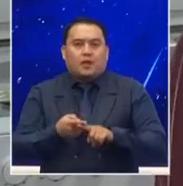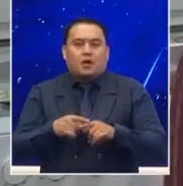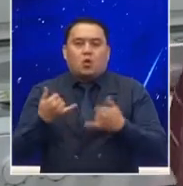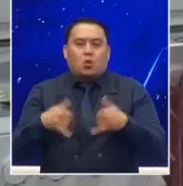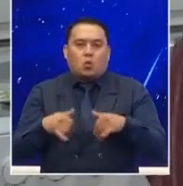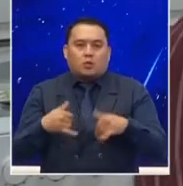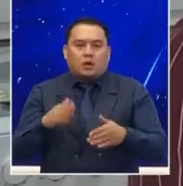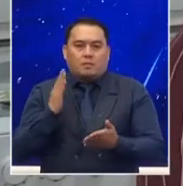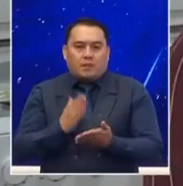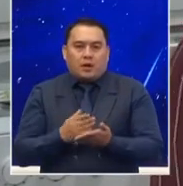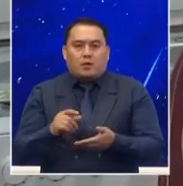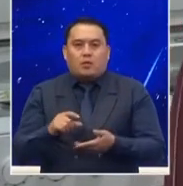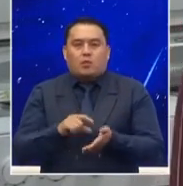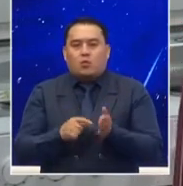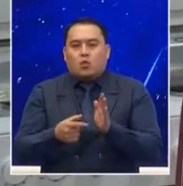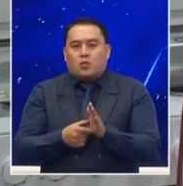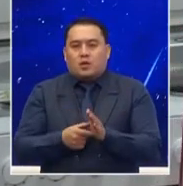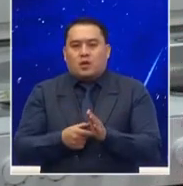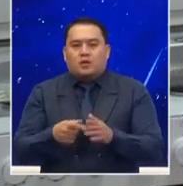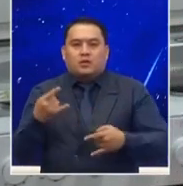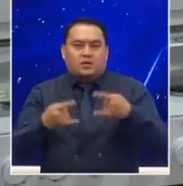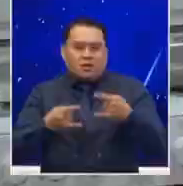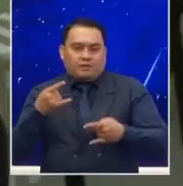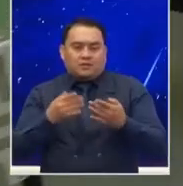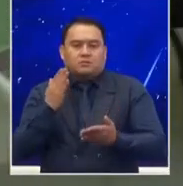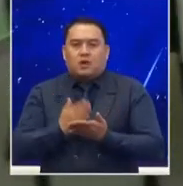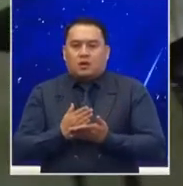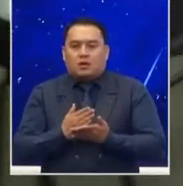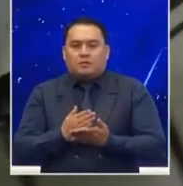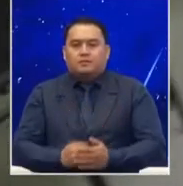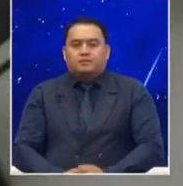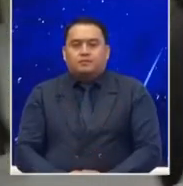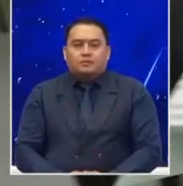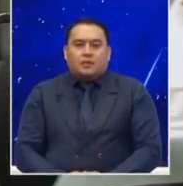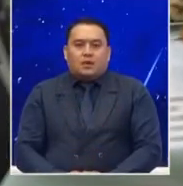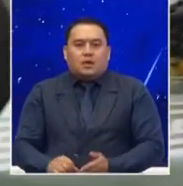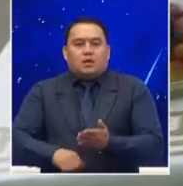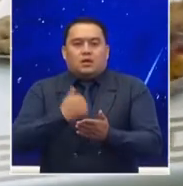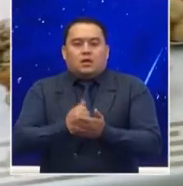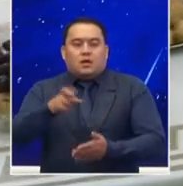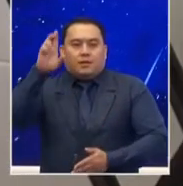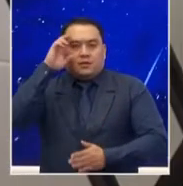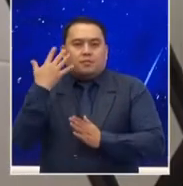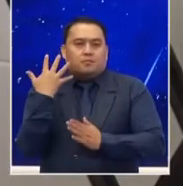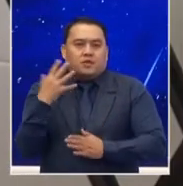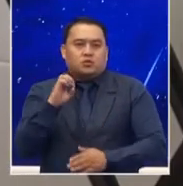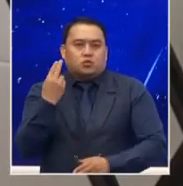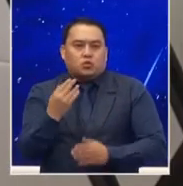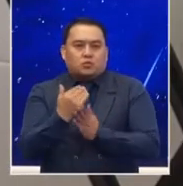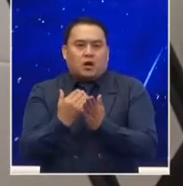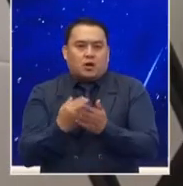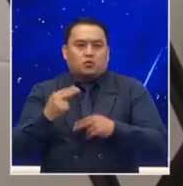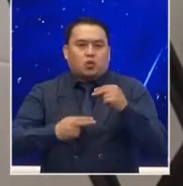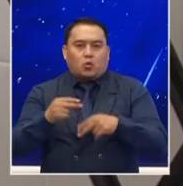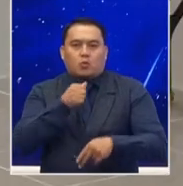бар, бөлек бөлме, телевизор бар. Елбасының 5 әлеуметтік бастамасының аясында қолға алынған жатақхана